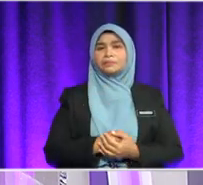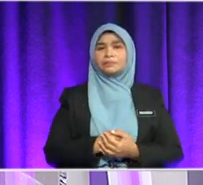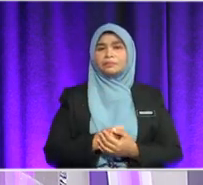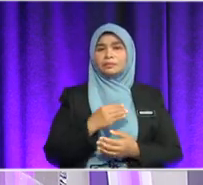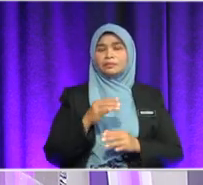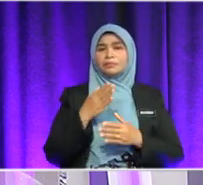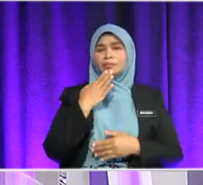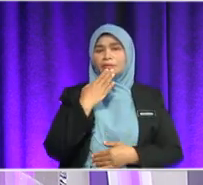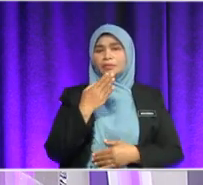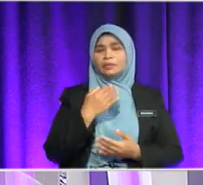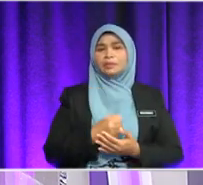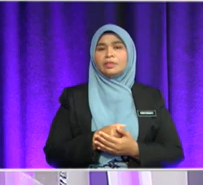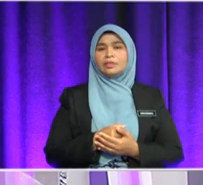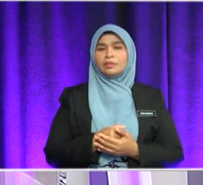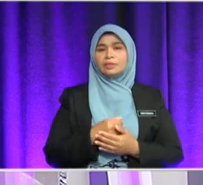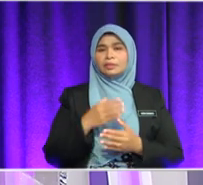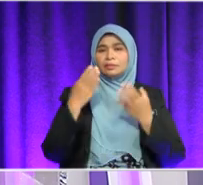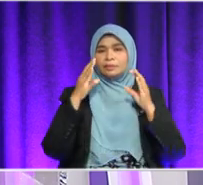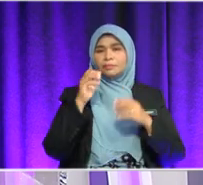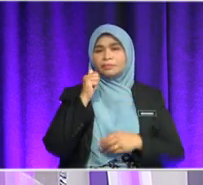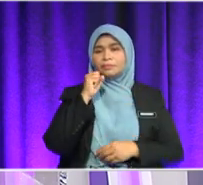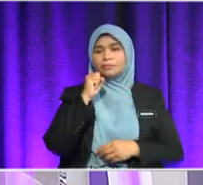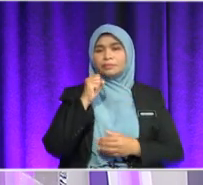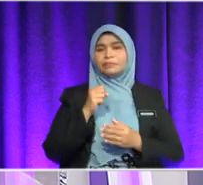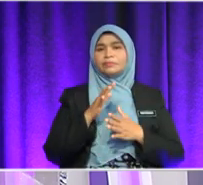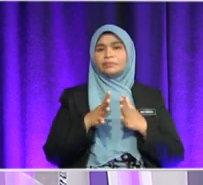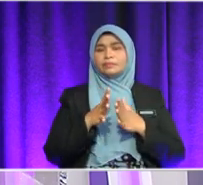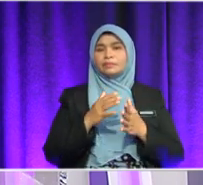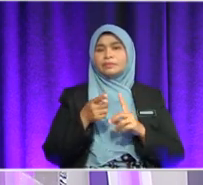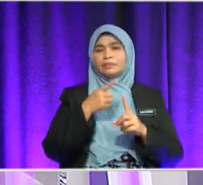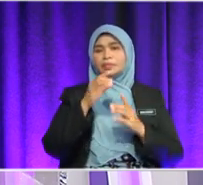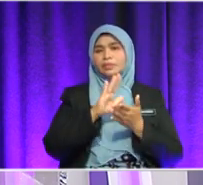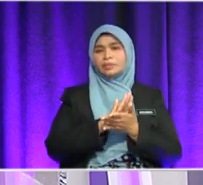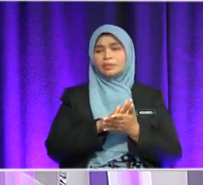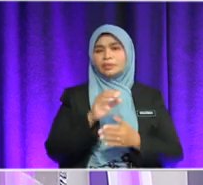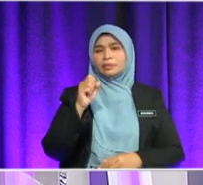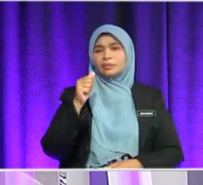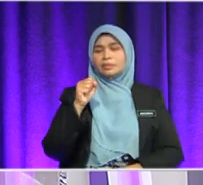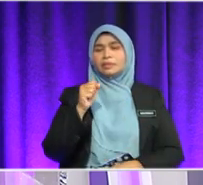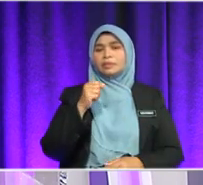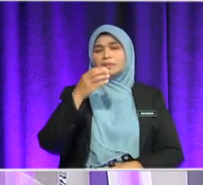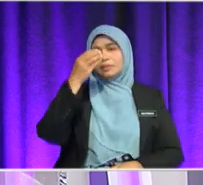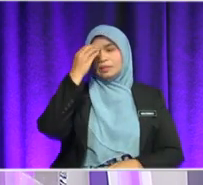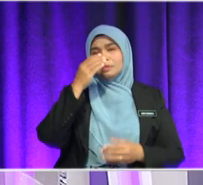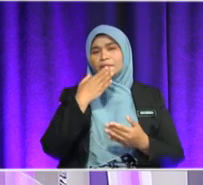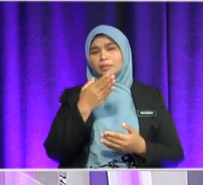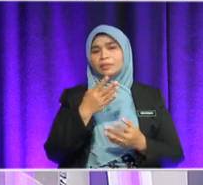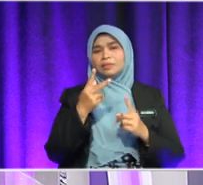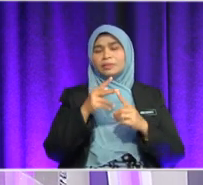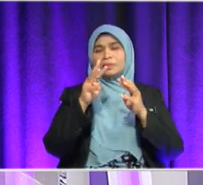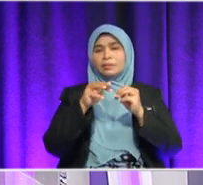kepada juru bahasa isyarat kita dari smg Sultan Abdul Somad selango terima kasih kepada